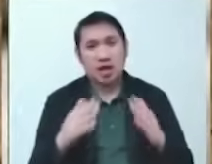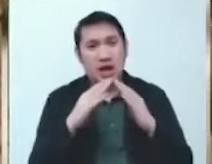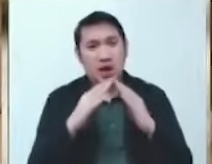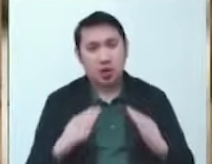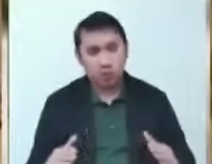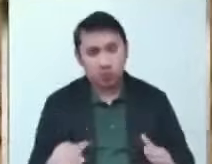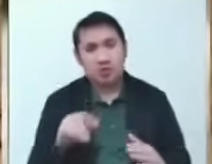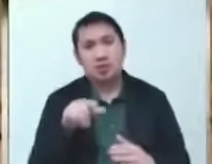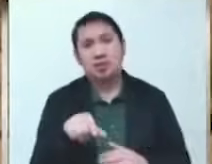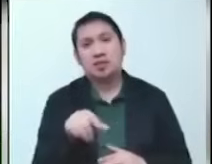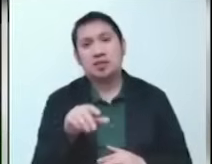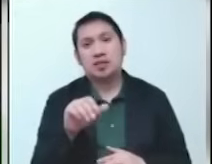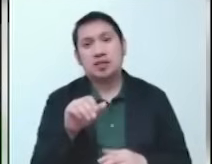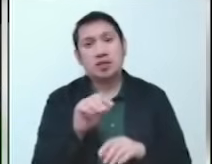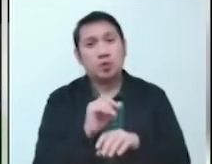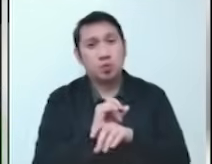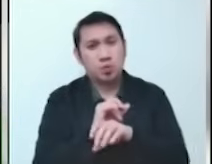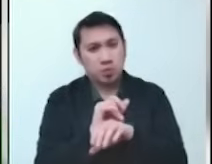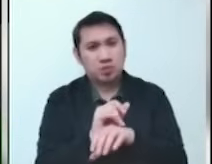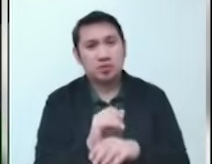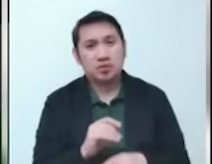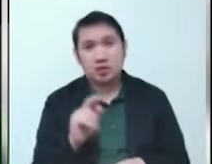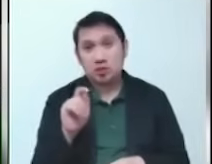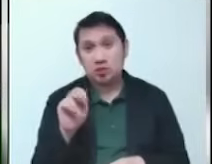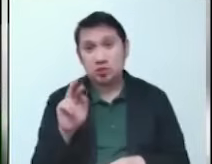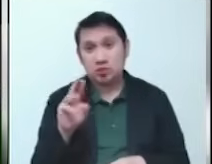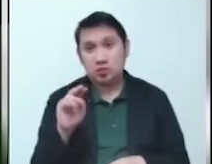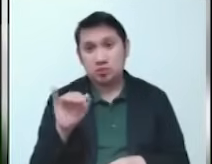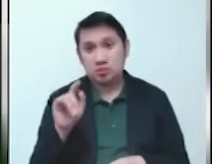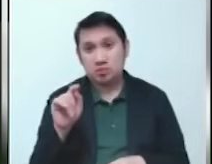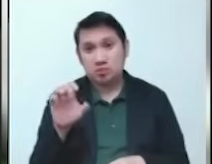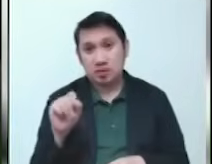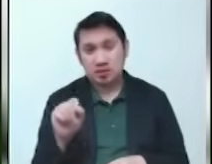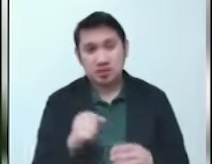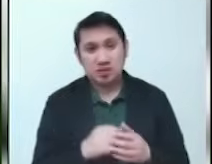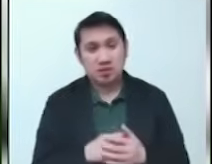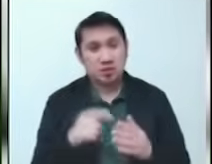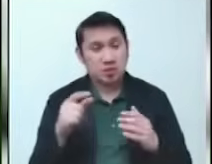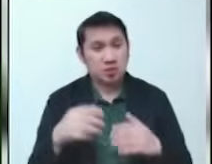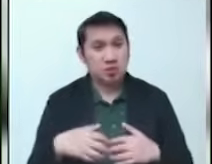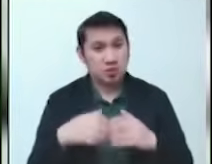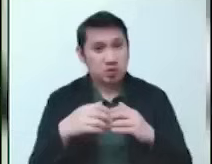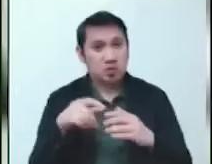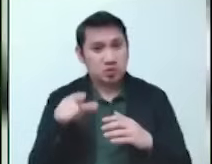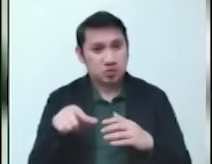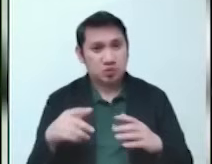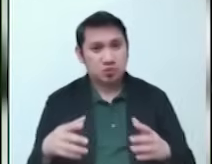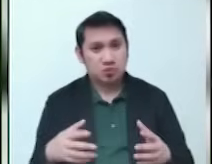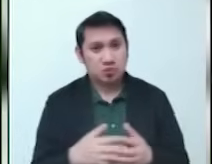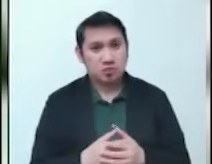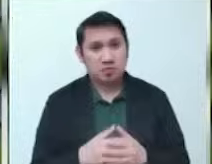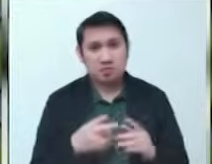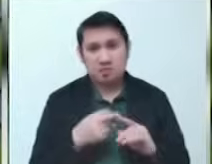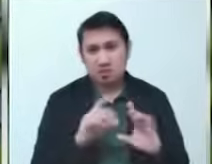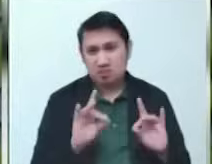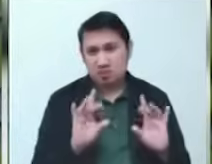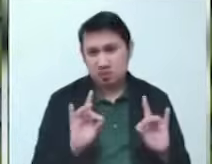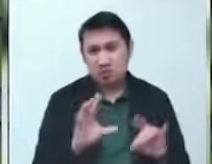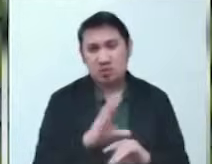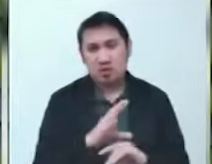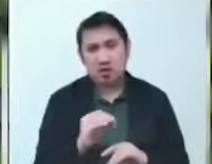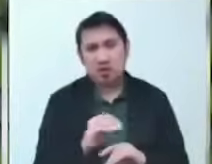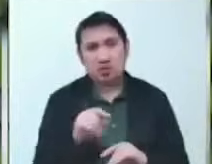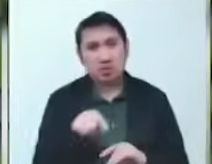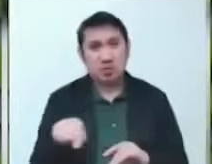as subterranean termites. Ang mga punso ay mga above ground structure na gawa sa mga fecal matter, putik at laway ng mga anay. Ang mga punso